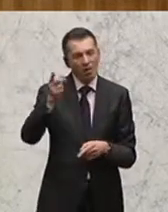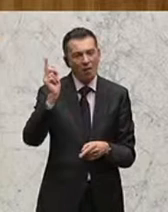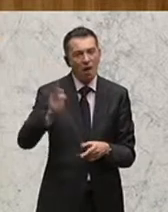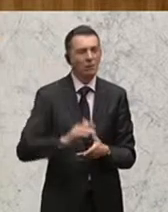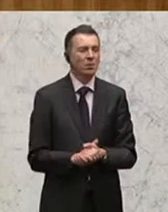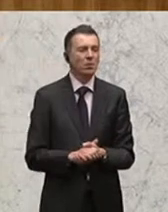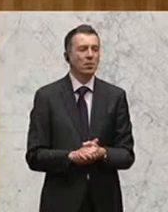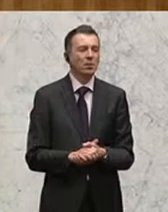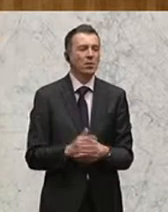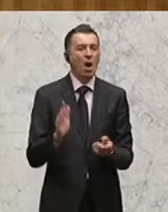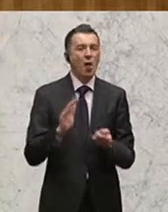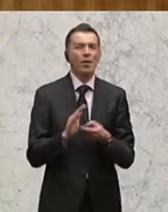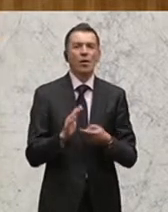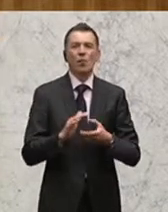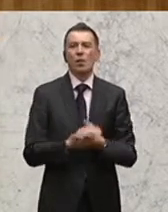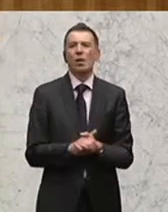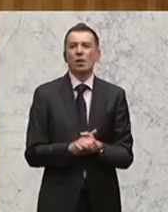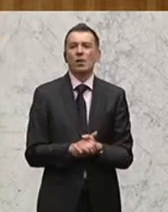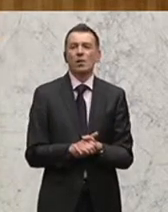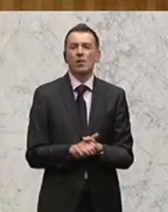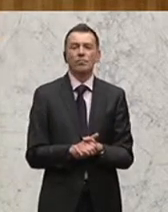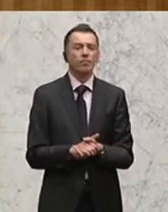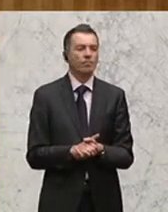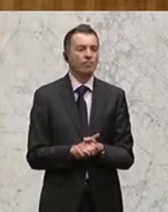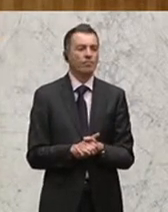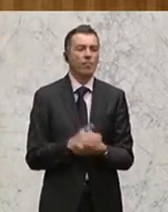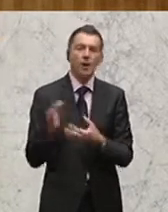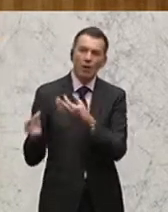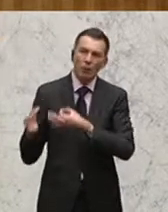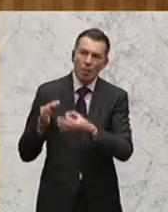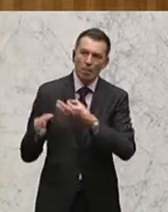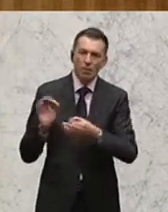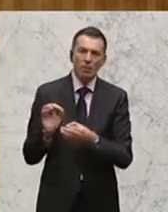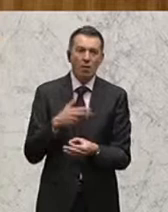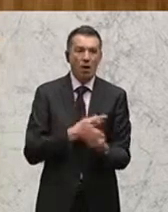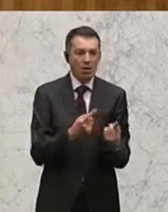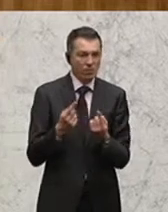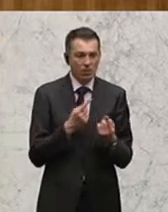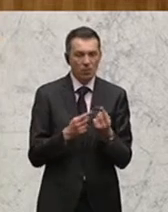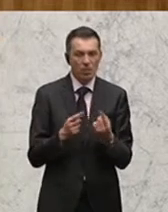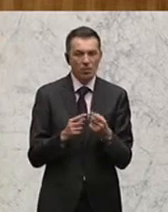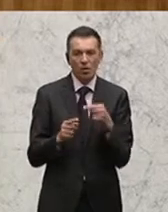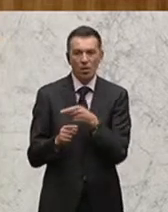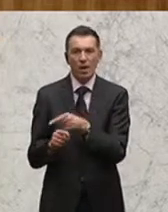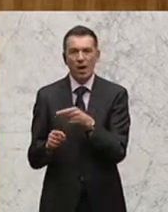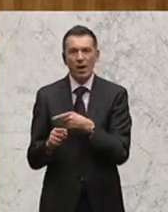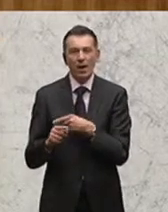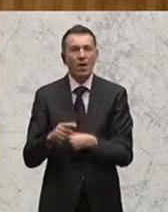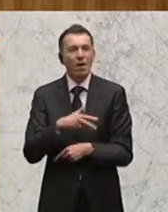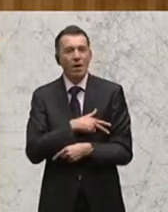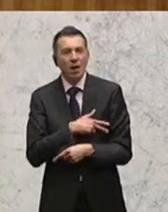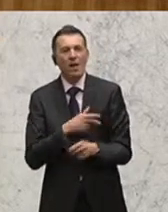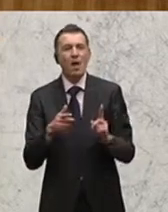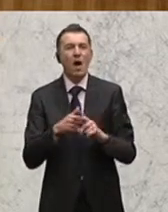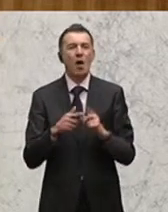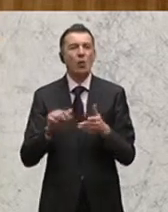sind und aufgefordert worden sind, nicht nur aufgrund der Informationen und der realen Gegebenheiten und Anschläge in Kanada und New York, wo man ja